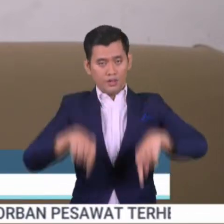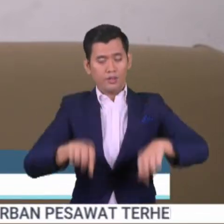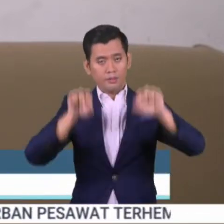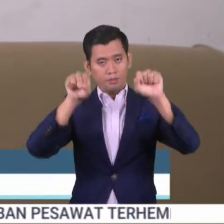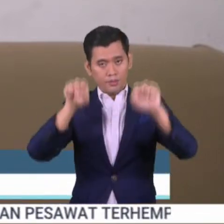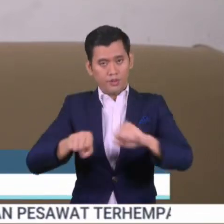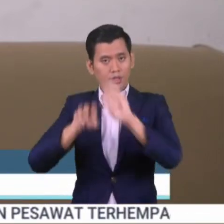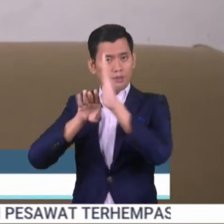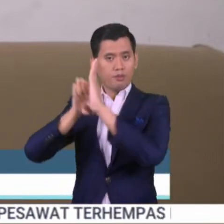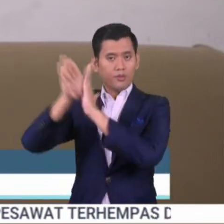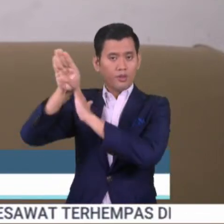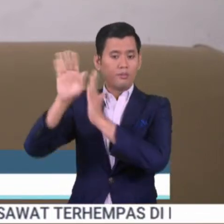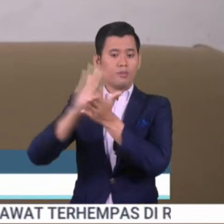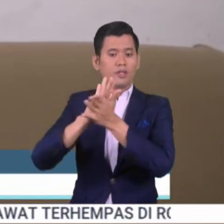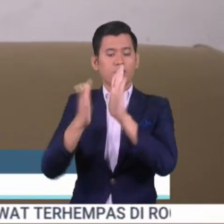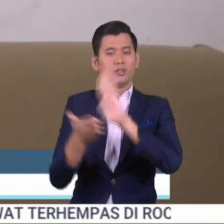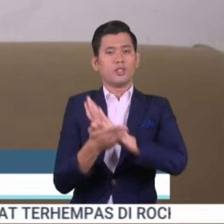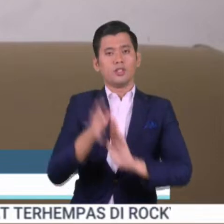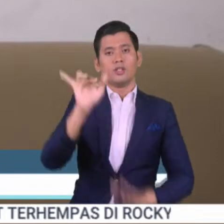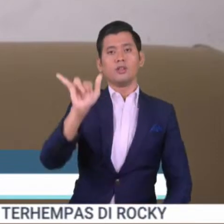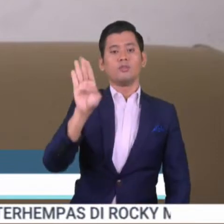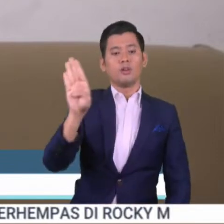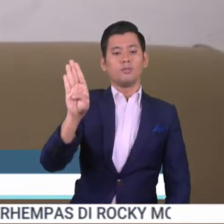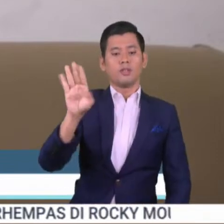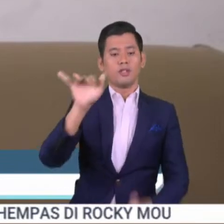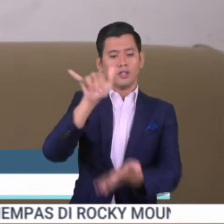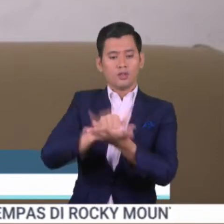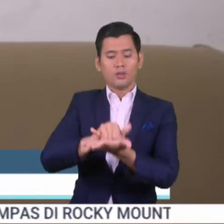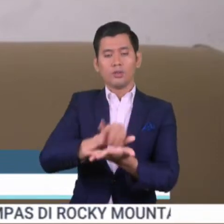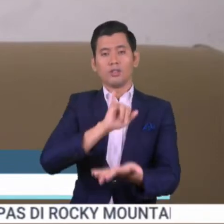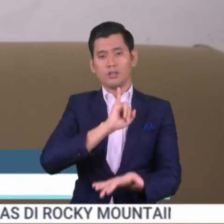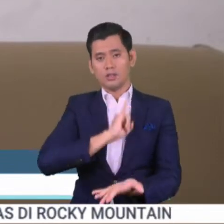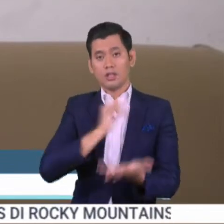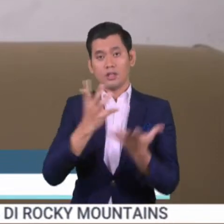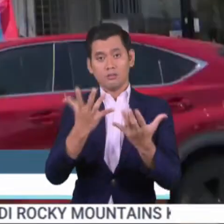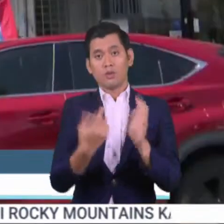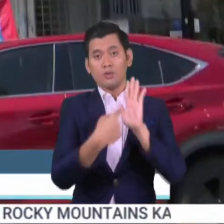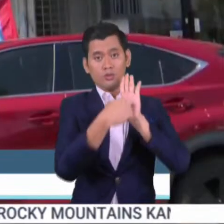saing untuk menjadi seorang yang berhormat. Itu yang saya ingat.